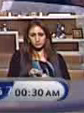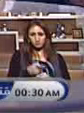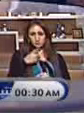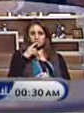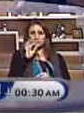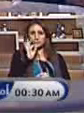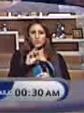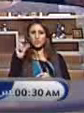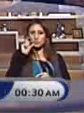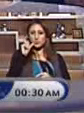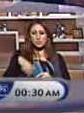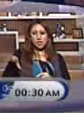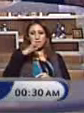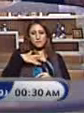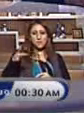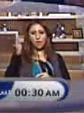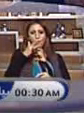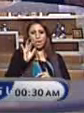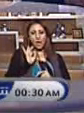اليكم وانا سليم